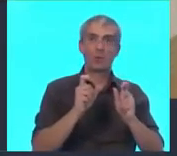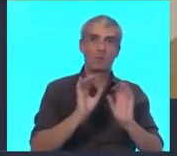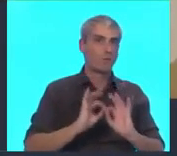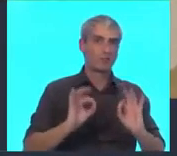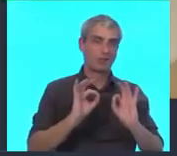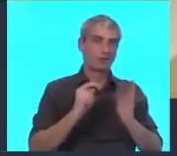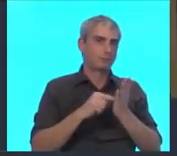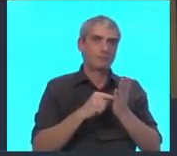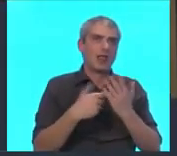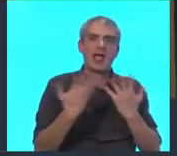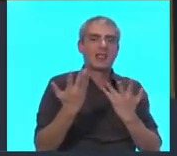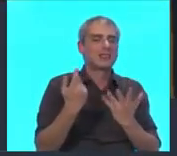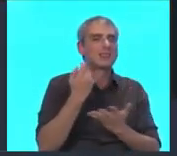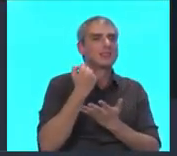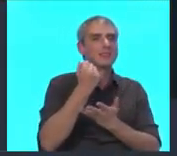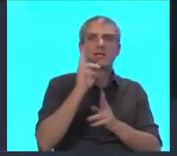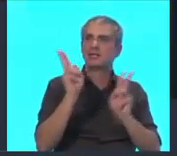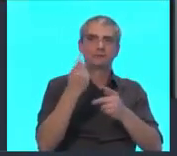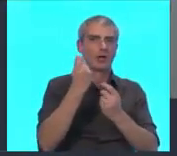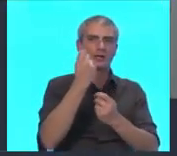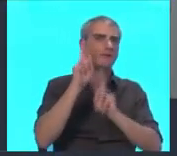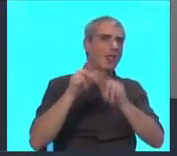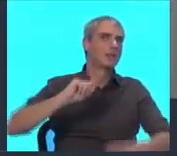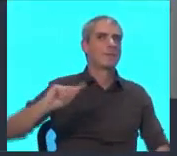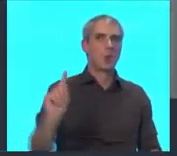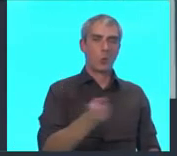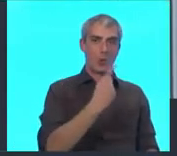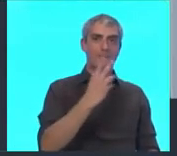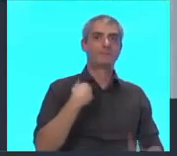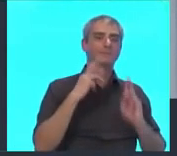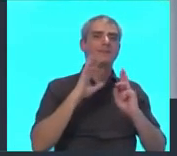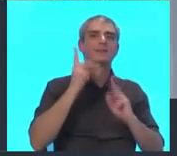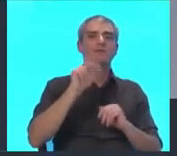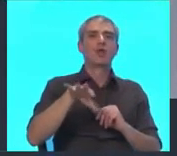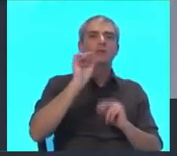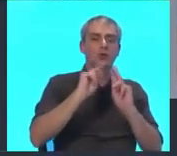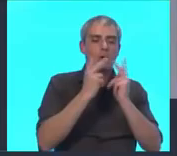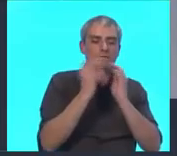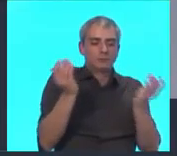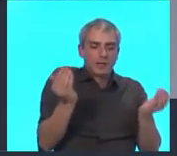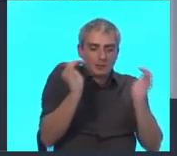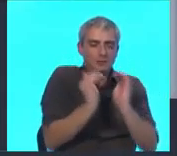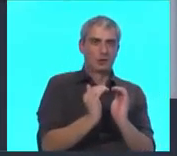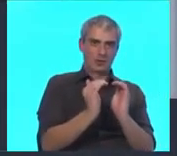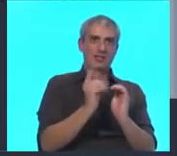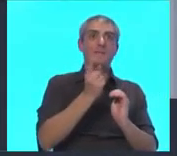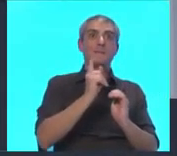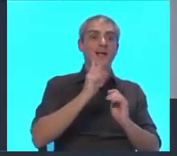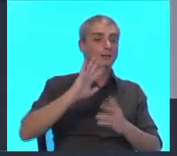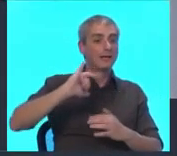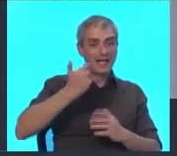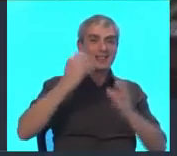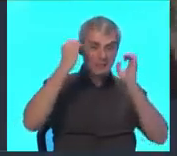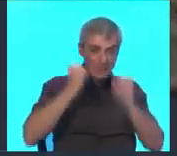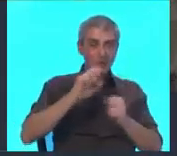כי אין משאבים לטפל בכולם. התקווה היא שאם יהיה אפשר למצוא קבוצה מצומצמת יותר של מי שיחלו בוודאות